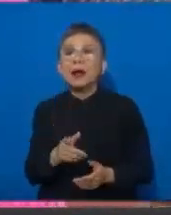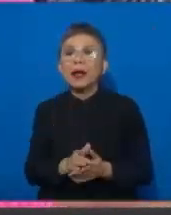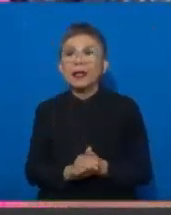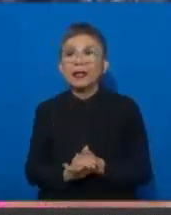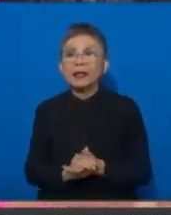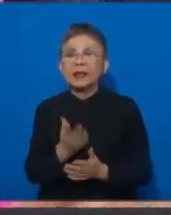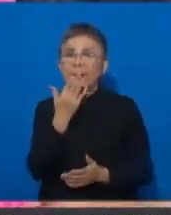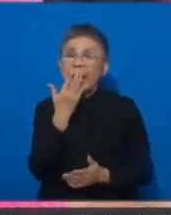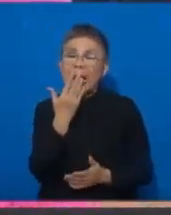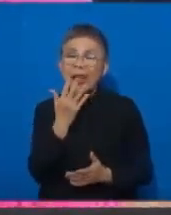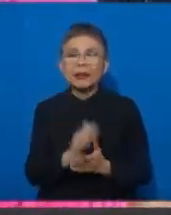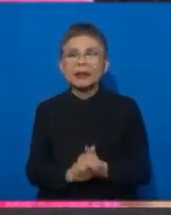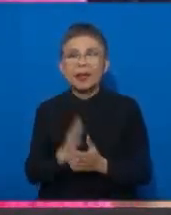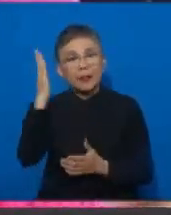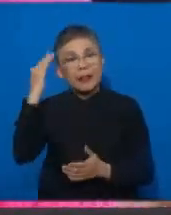Beras,